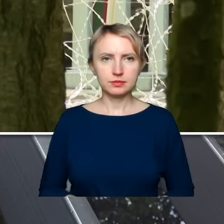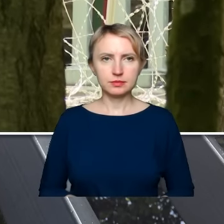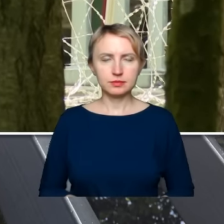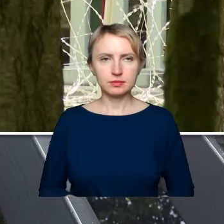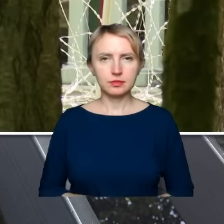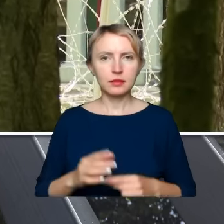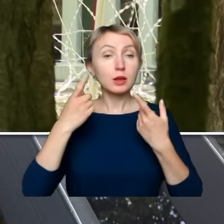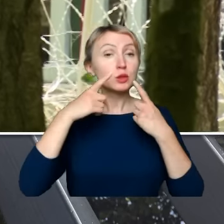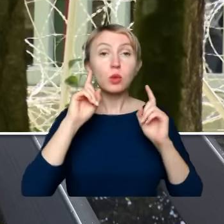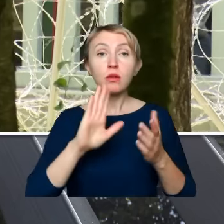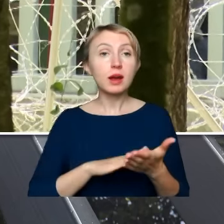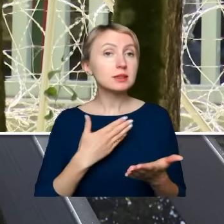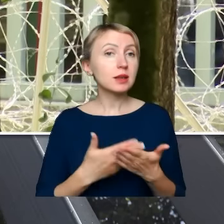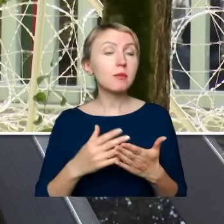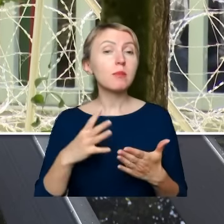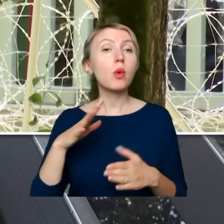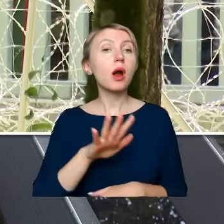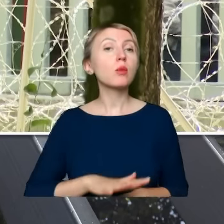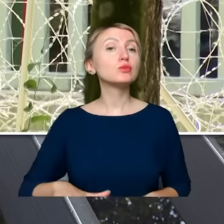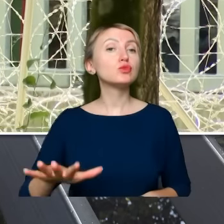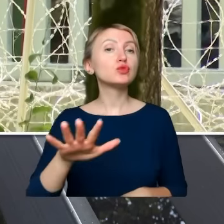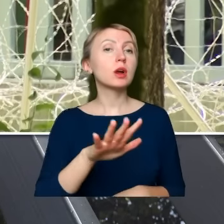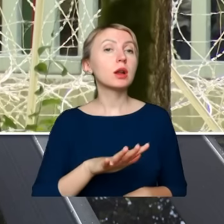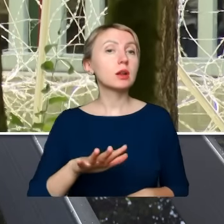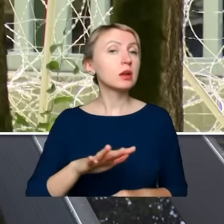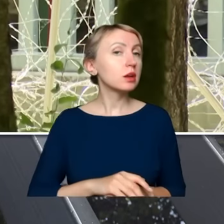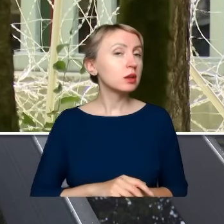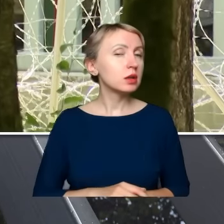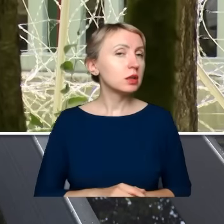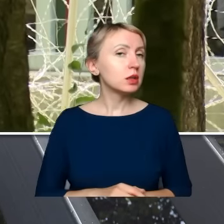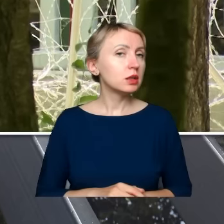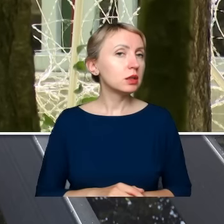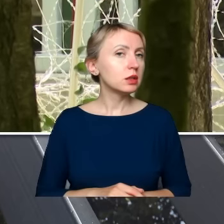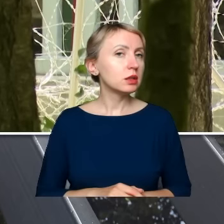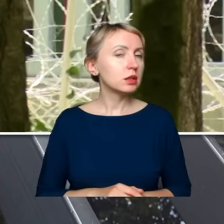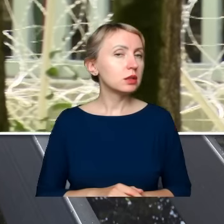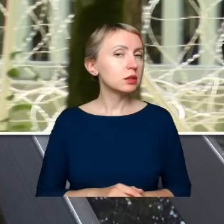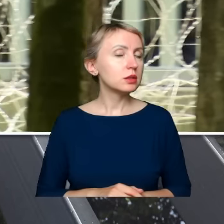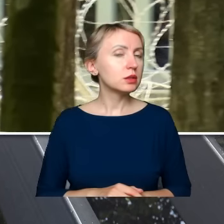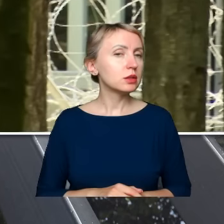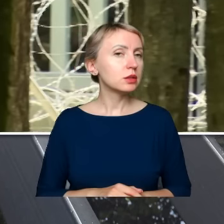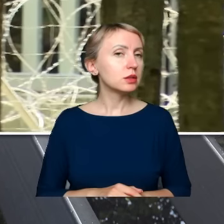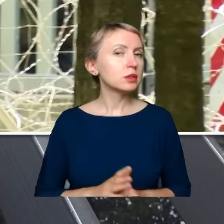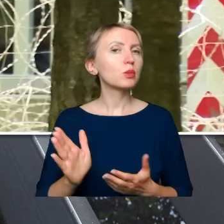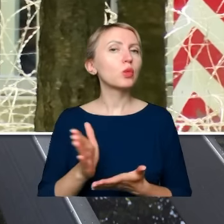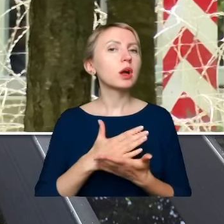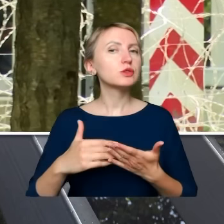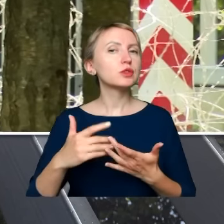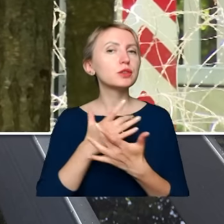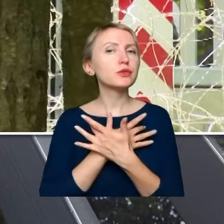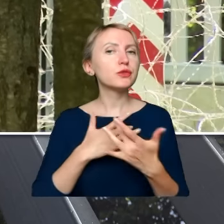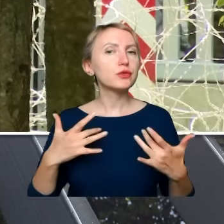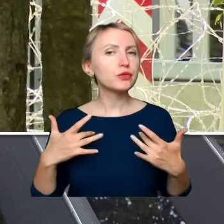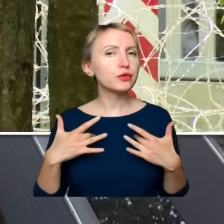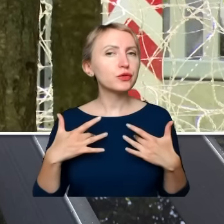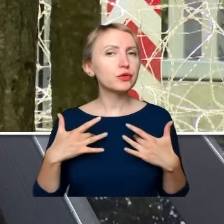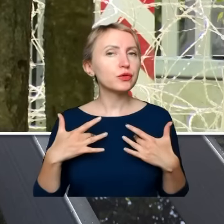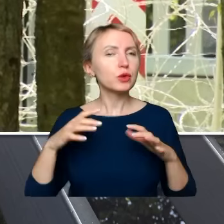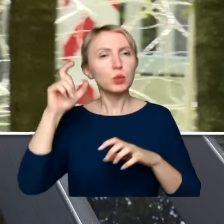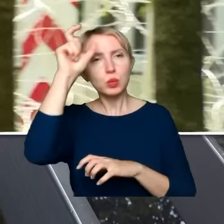Słowacja na przykład była obszarem rajdów. To była ta część Węgier, która nie była zajęta przez Turków,